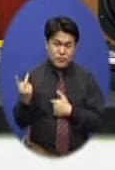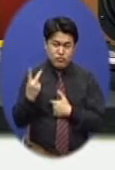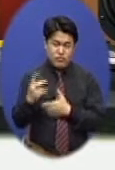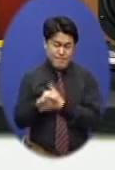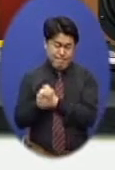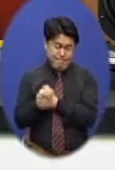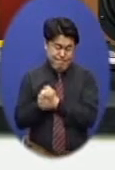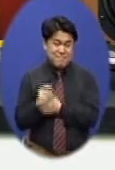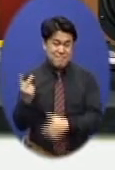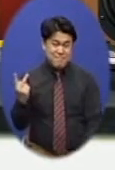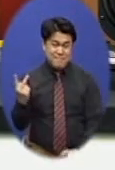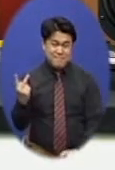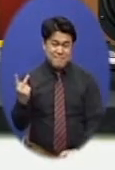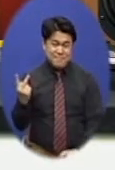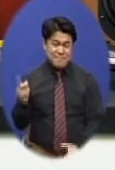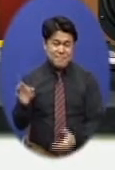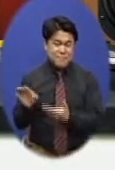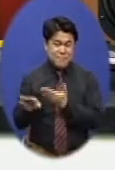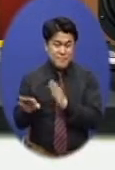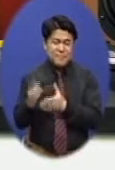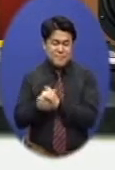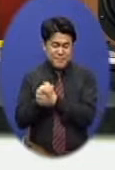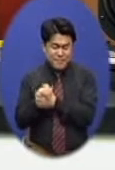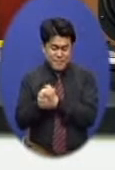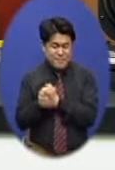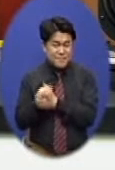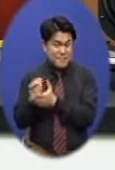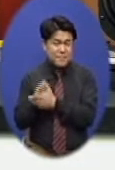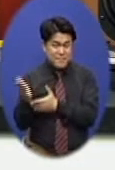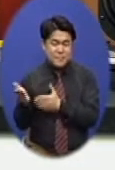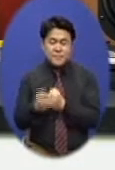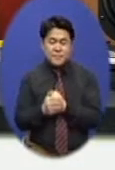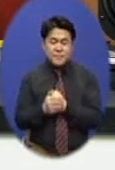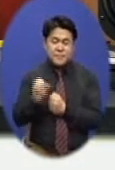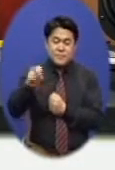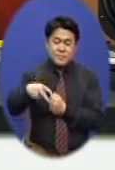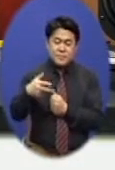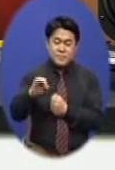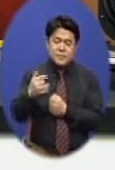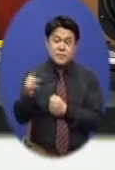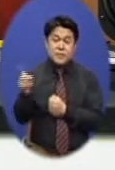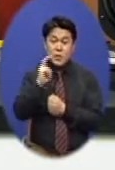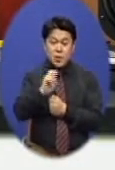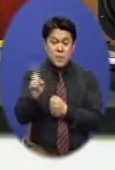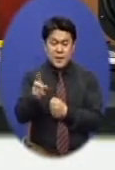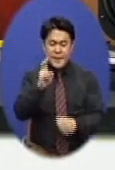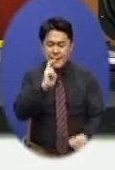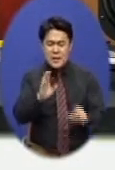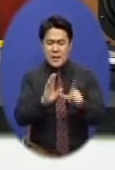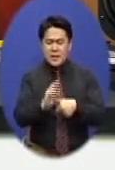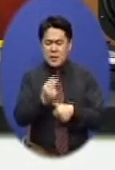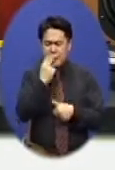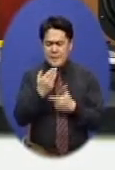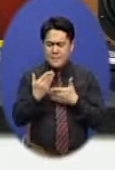또 뭐 저희 또 내 후배는 아니지만 동료 가수인데 유진아 네. 씨 노래는 뭐든지 한 곡을 할 때에는